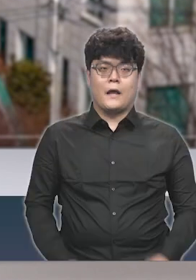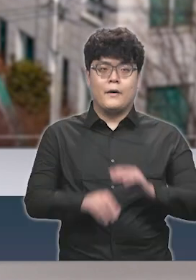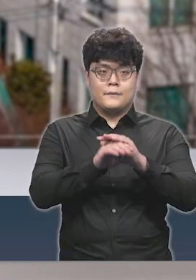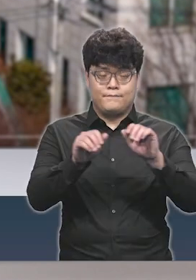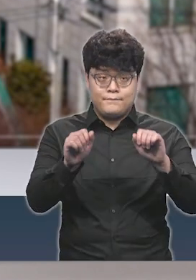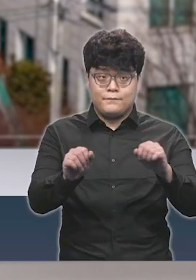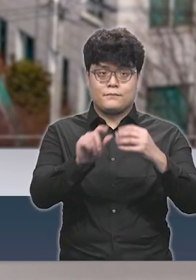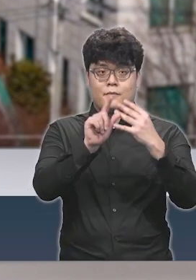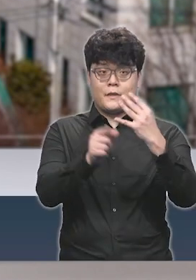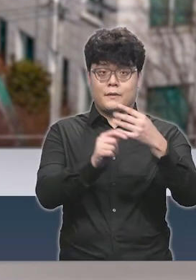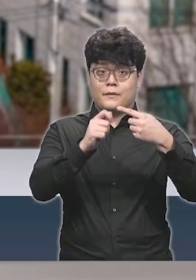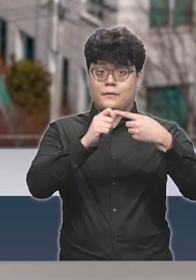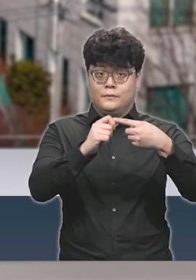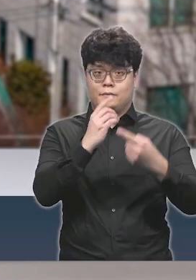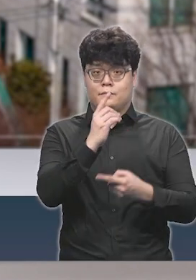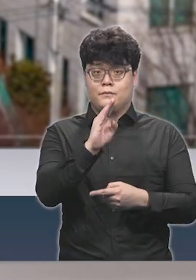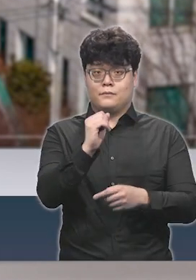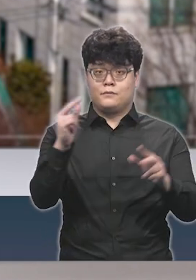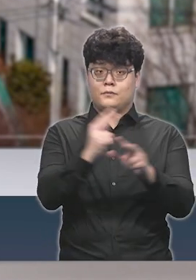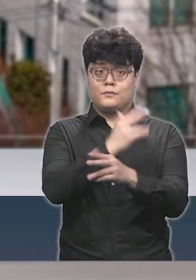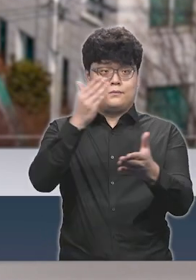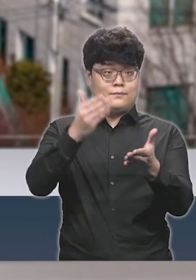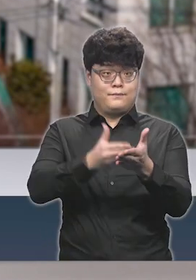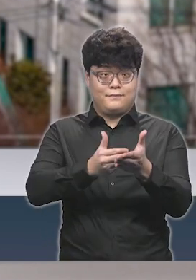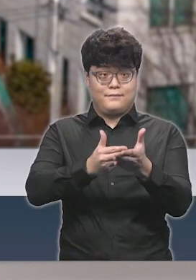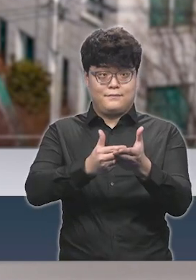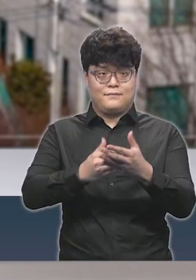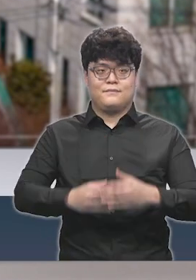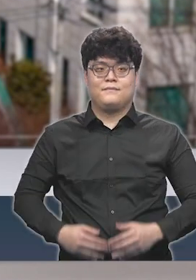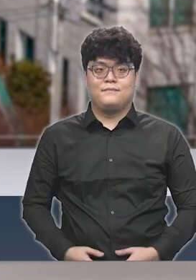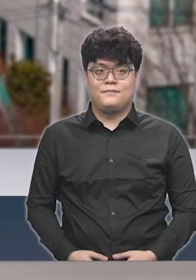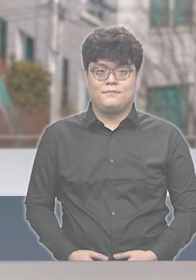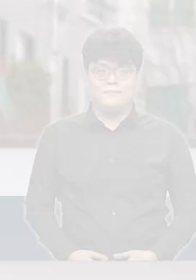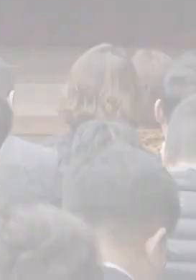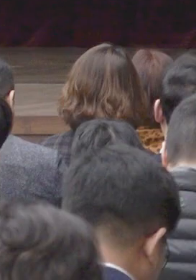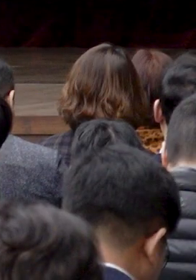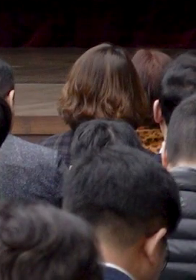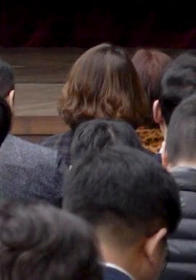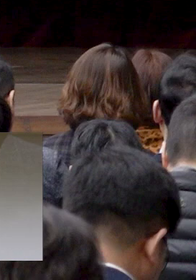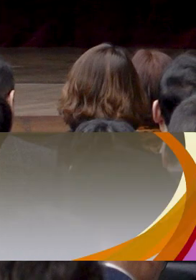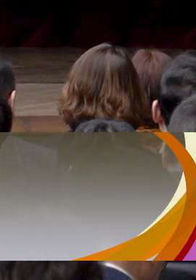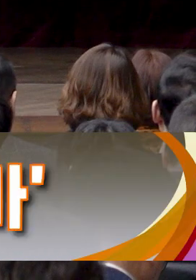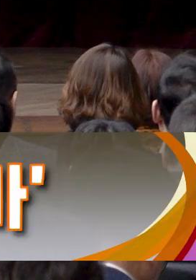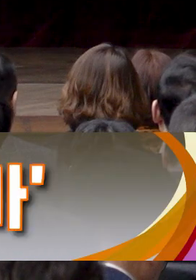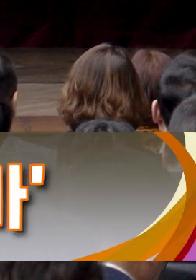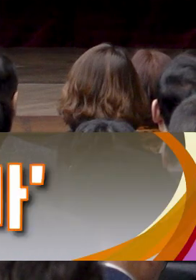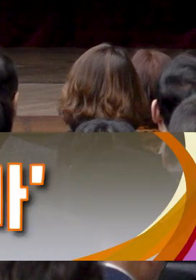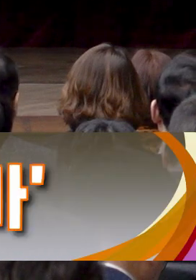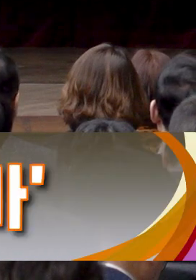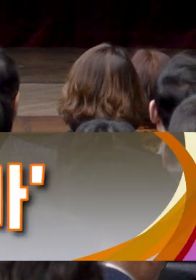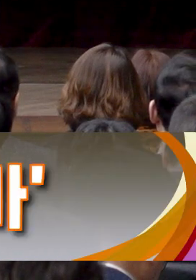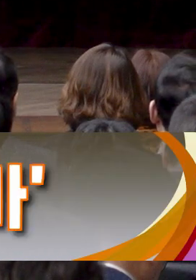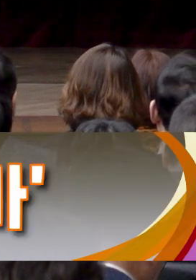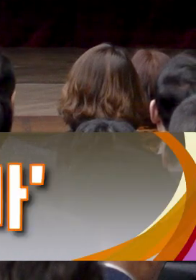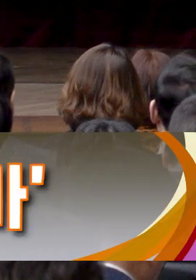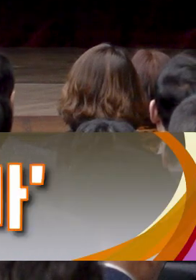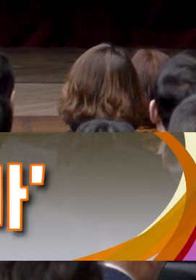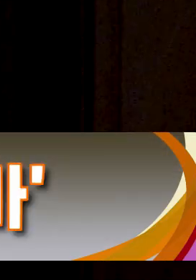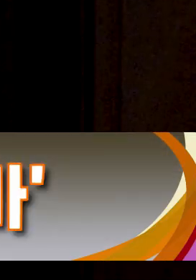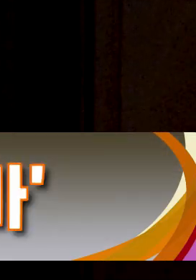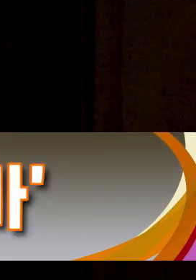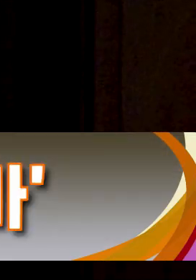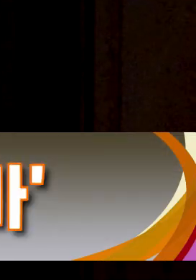여러분 안녕하십니까 4월 첫째 주 DBS 주간 뉴스입니다 필령 동대문구청장은 지난